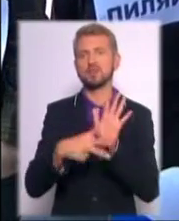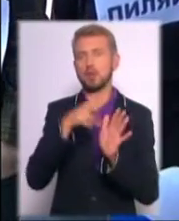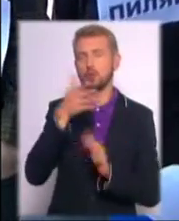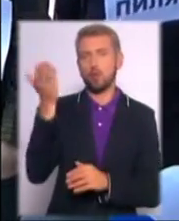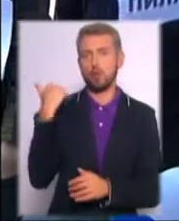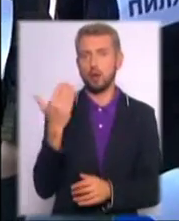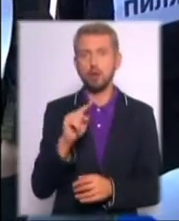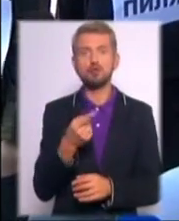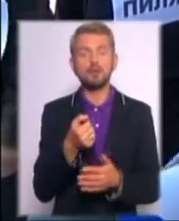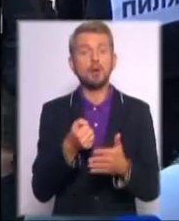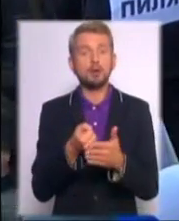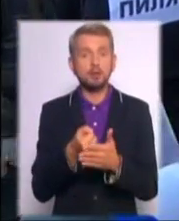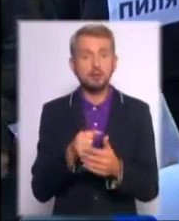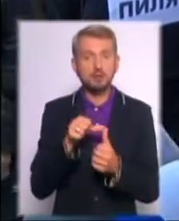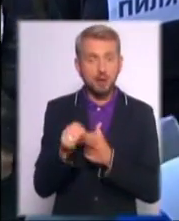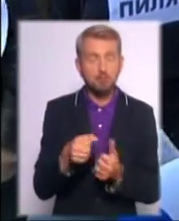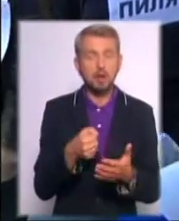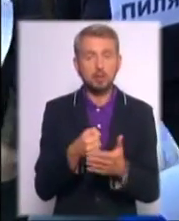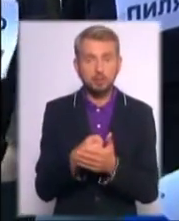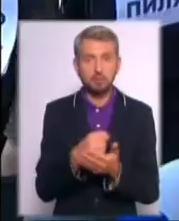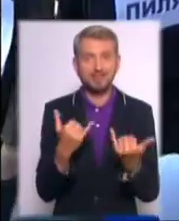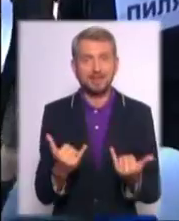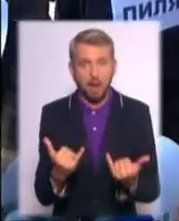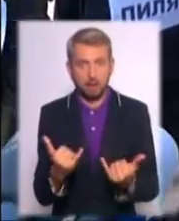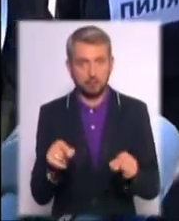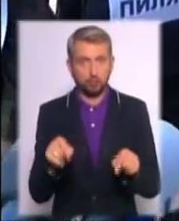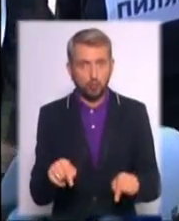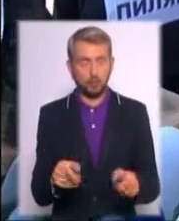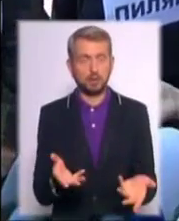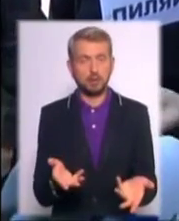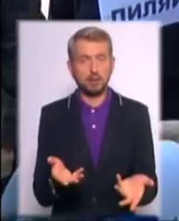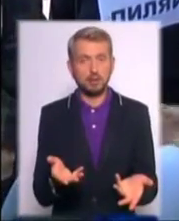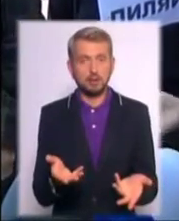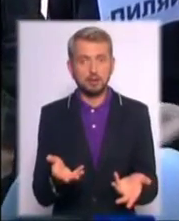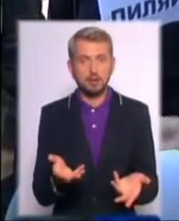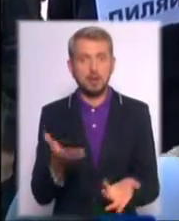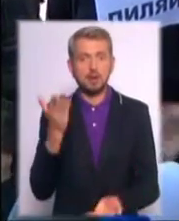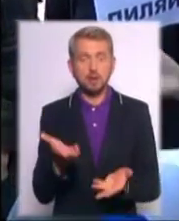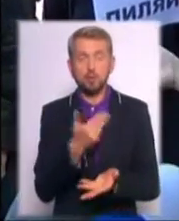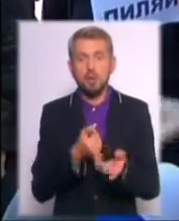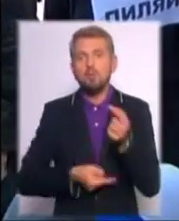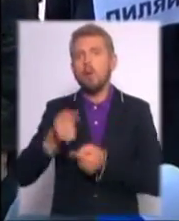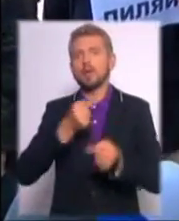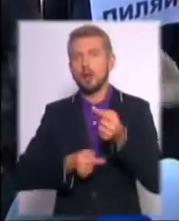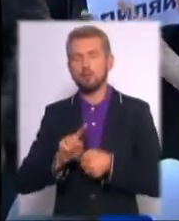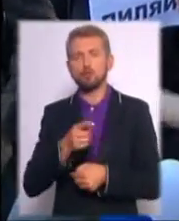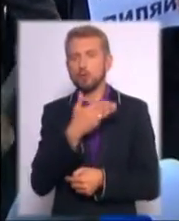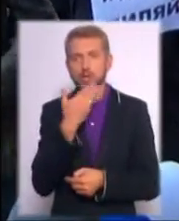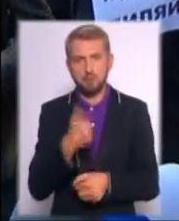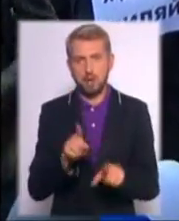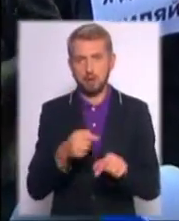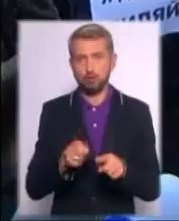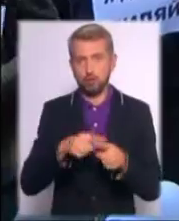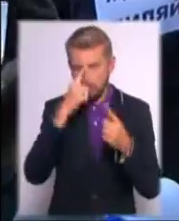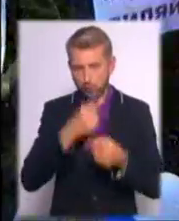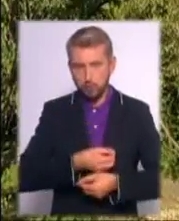І чому саме ось зараз і тут, якщо ми повертаємось, чому немає також цього